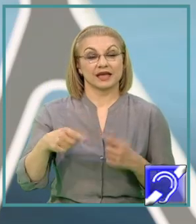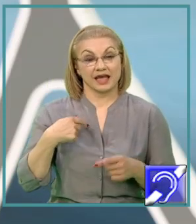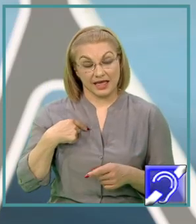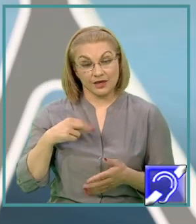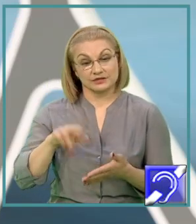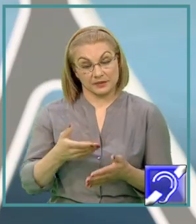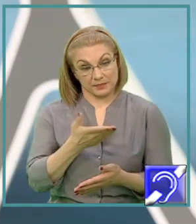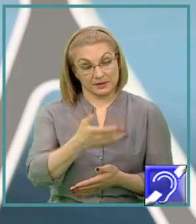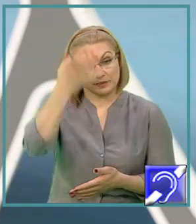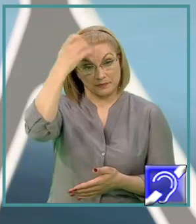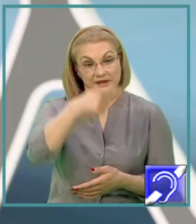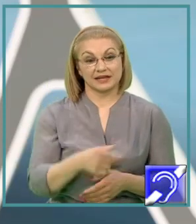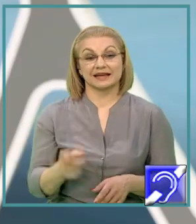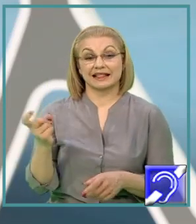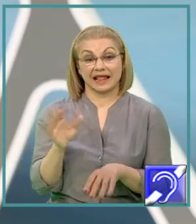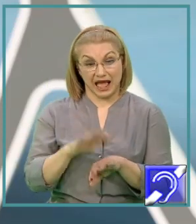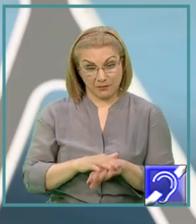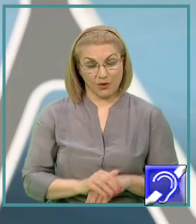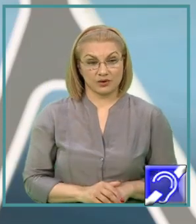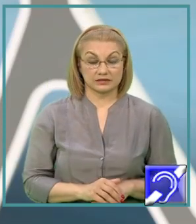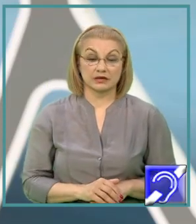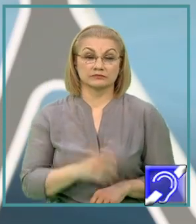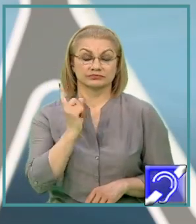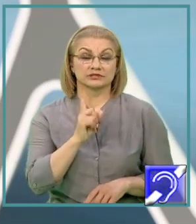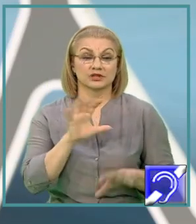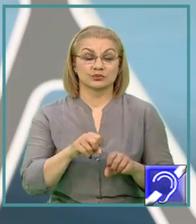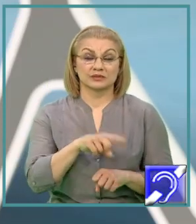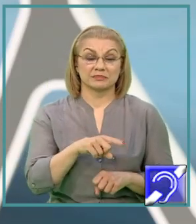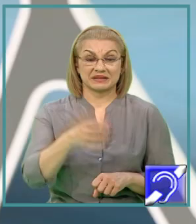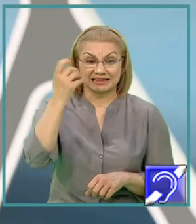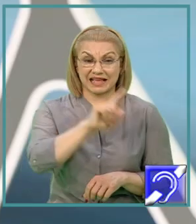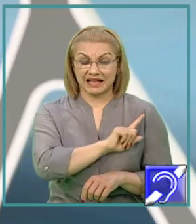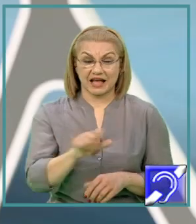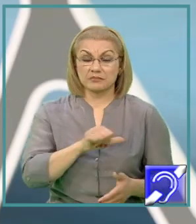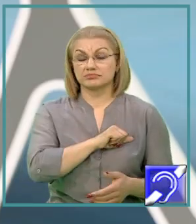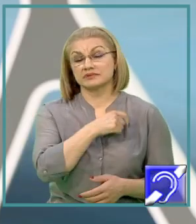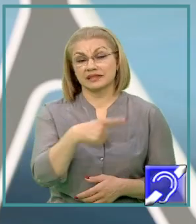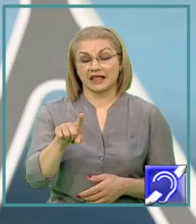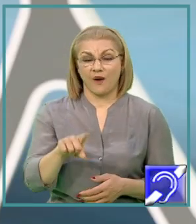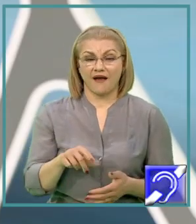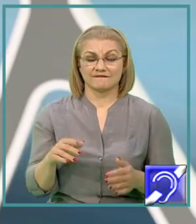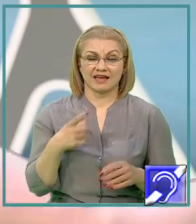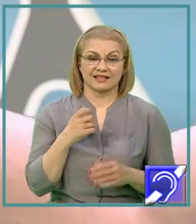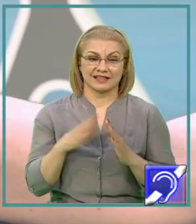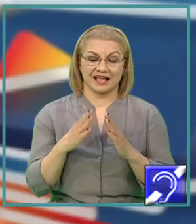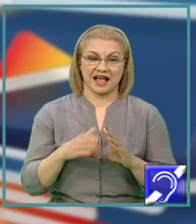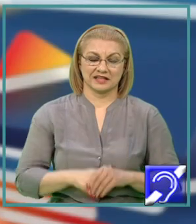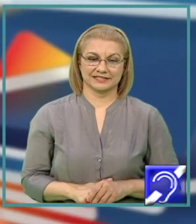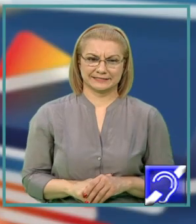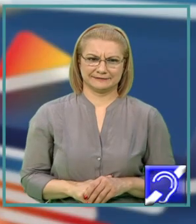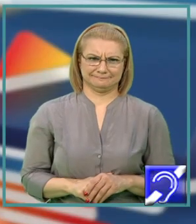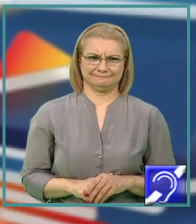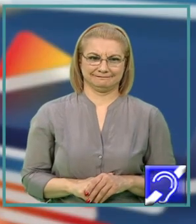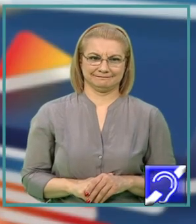să porți pălăriile morților. Să nu te prind cu ea în cap, că te dau afară din casă.